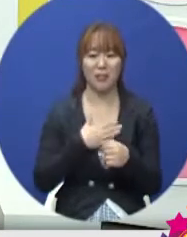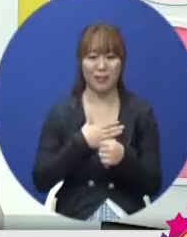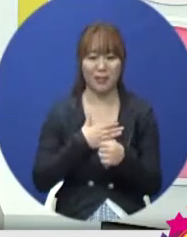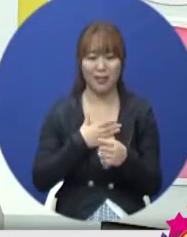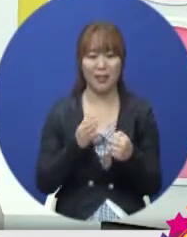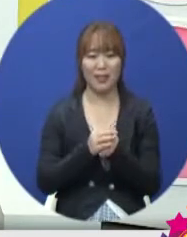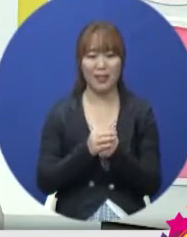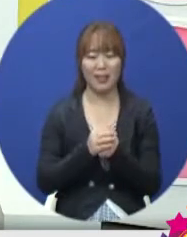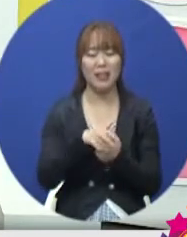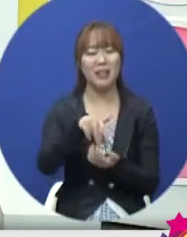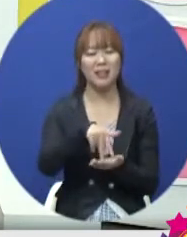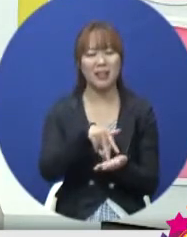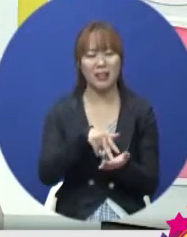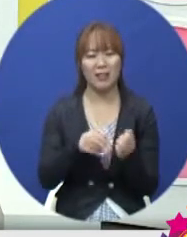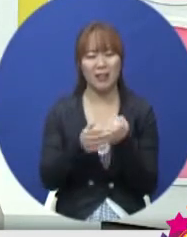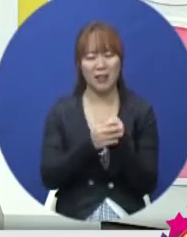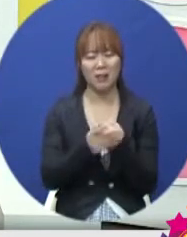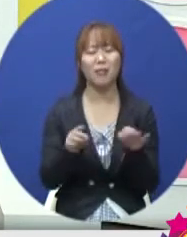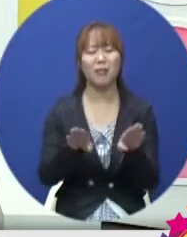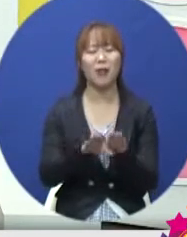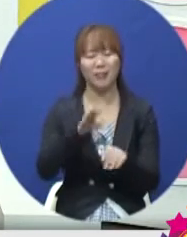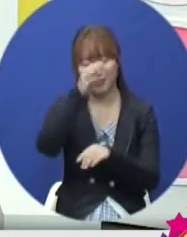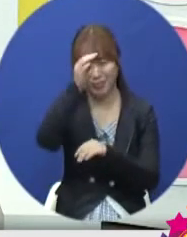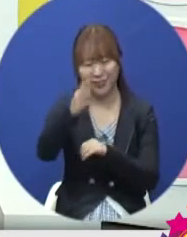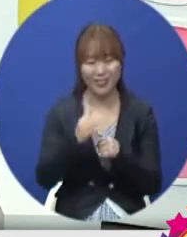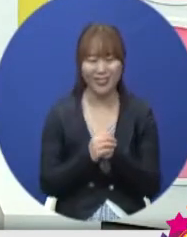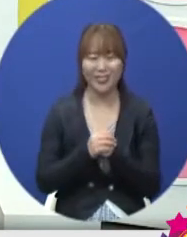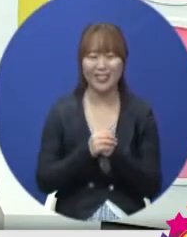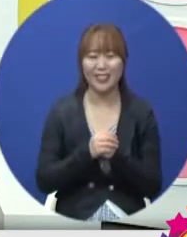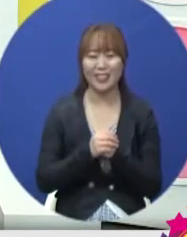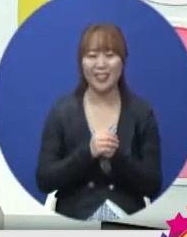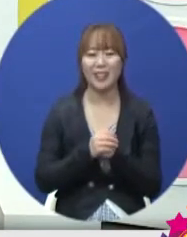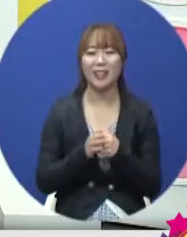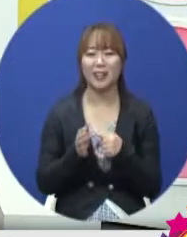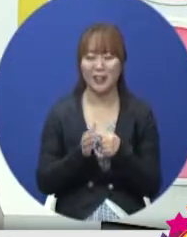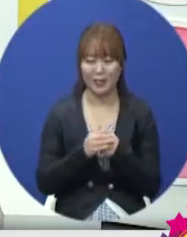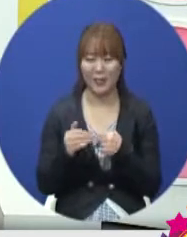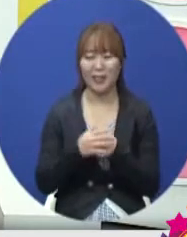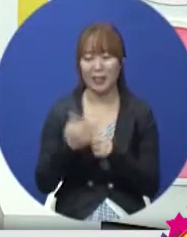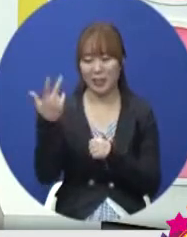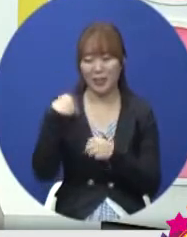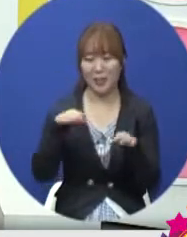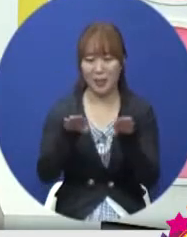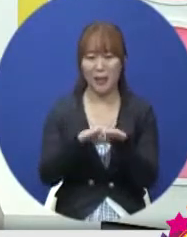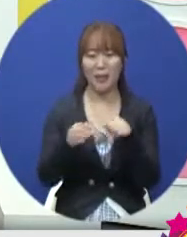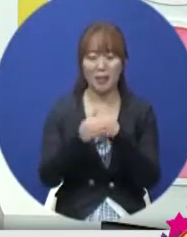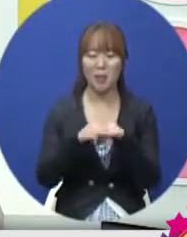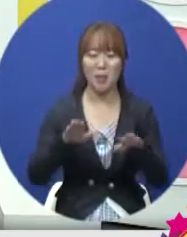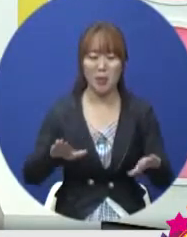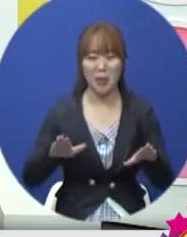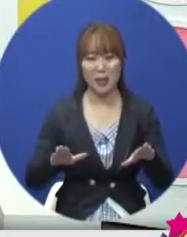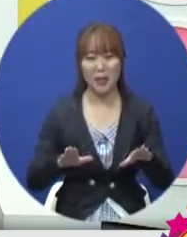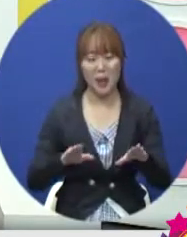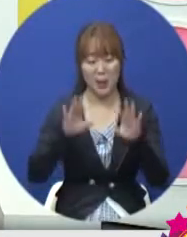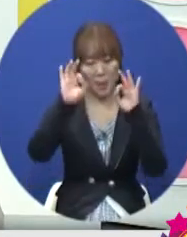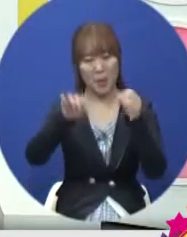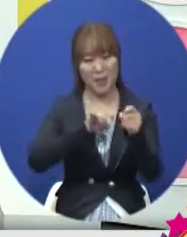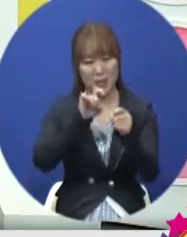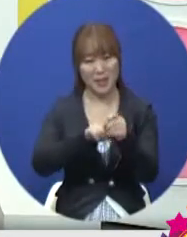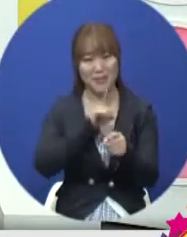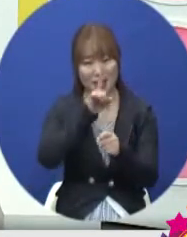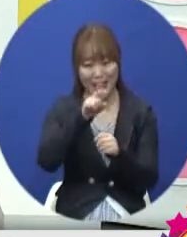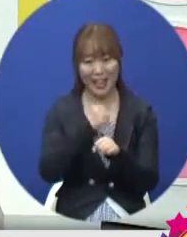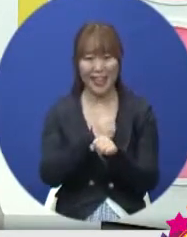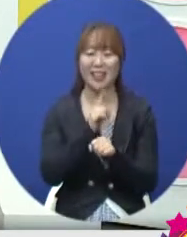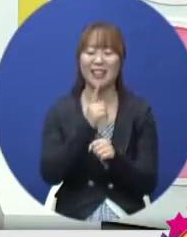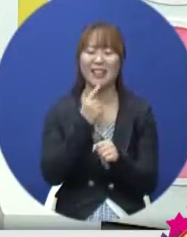네. 사정이 있어서 못 나왔어요. 죄송해요 어머니. 네. 그래서 이 전주에 못 봐서 오늘 꼭 이렇게 한 명씩 보려고 또